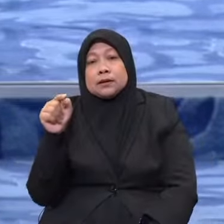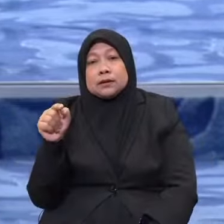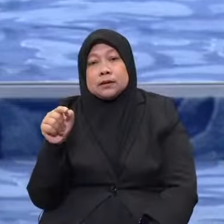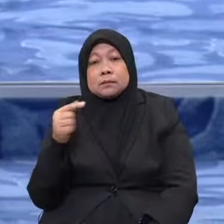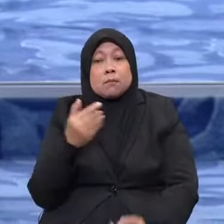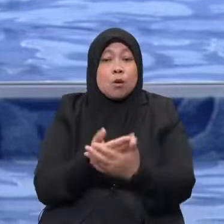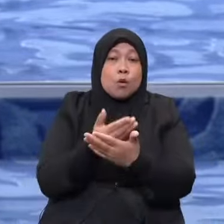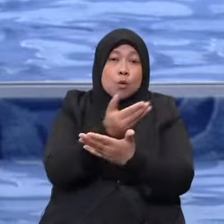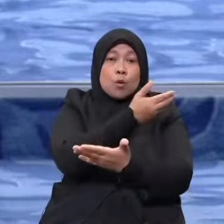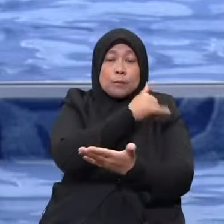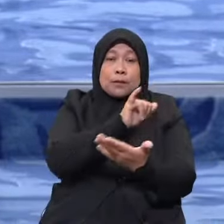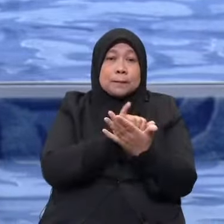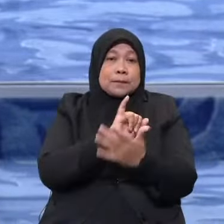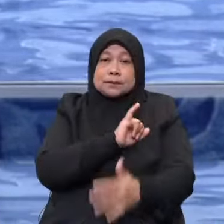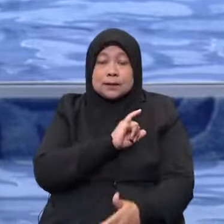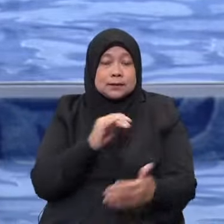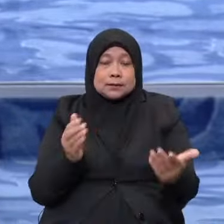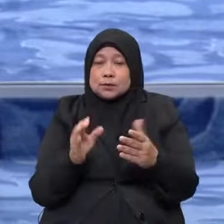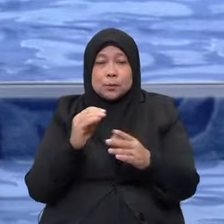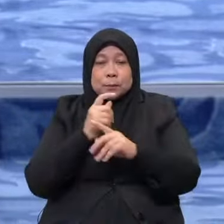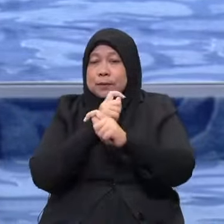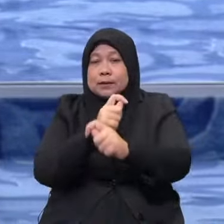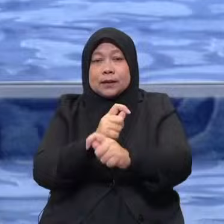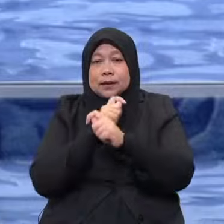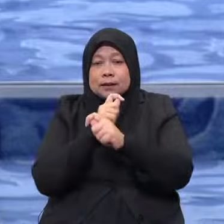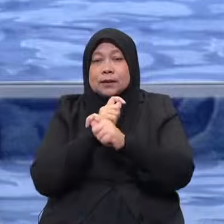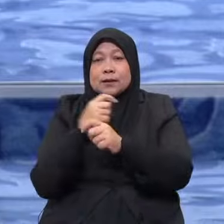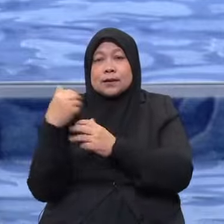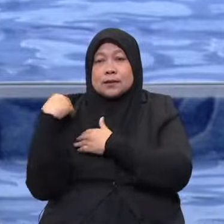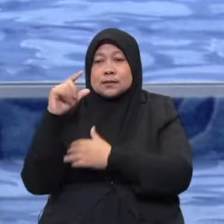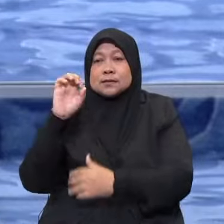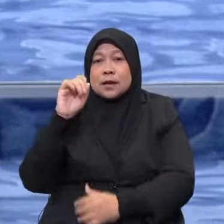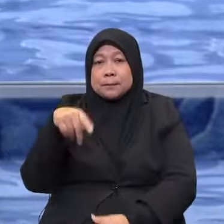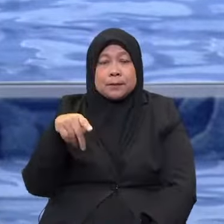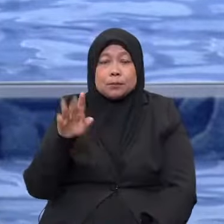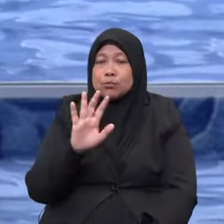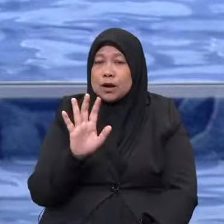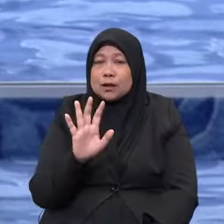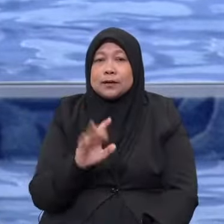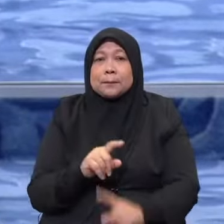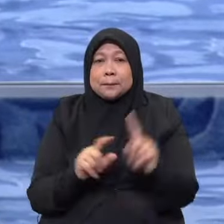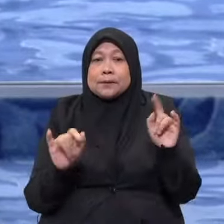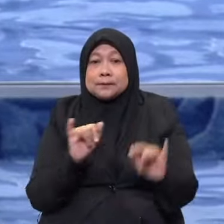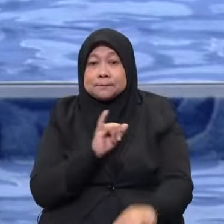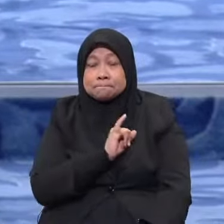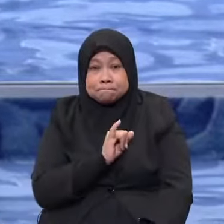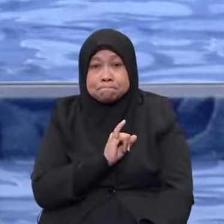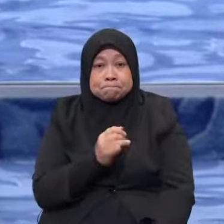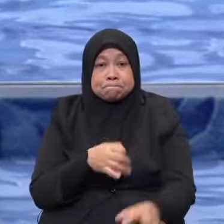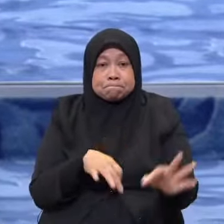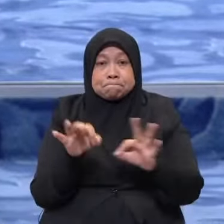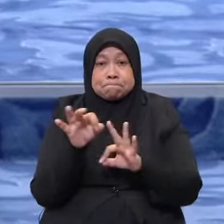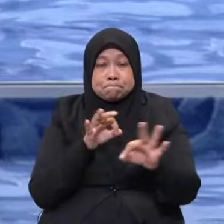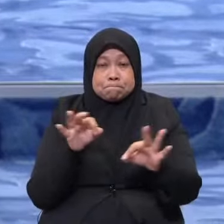daripada sebelumnya. Tapi saya bukan di sini untuk pertahankan peranan GIP di Gadwick. Tapi saya nak telaskan